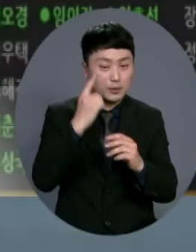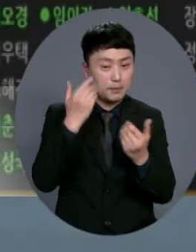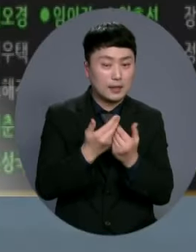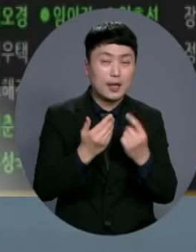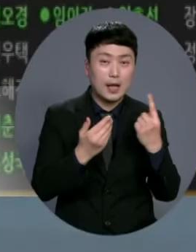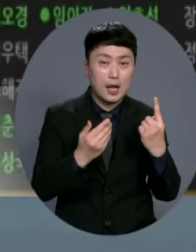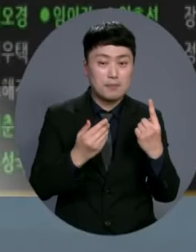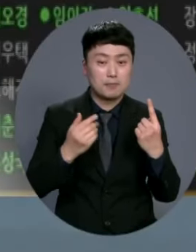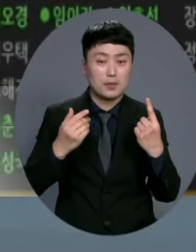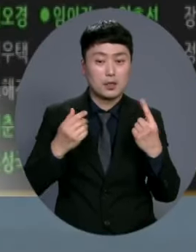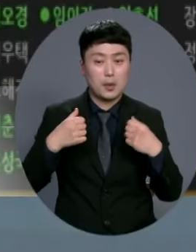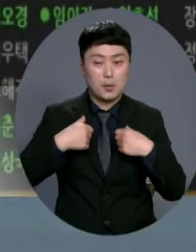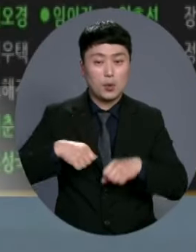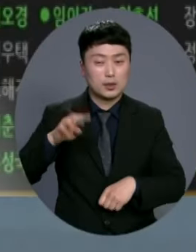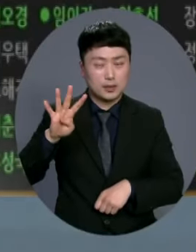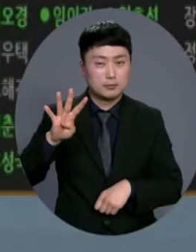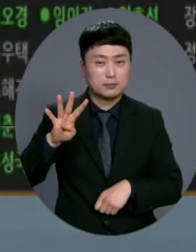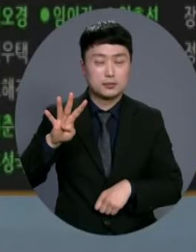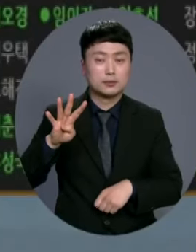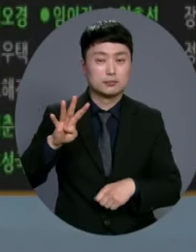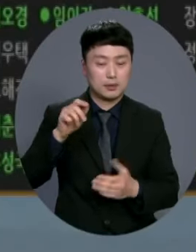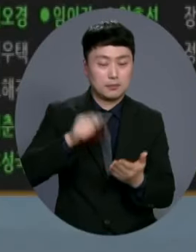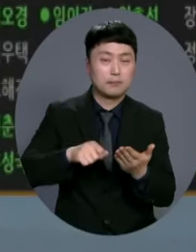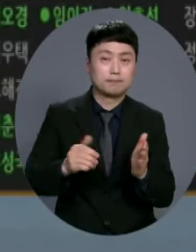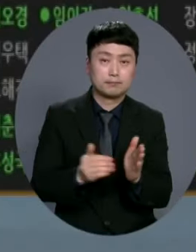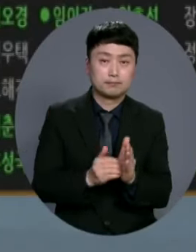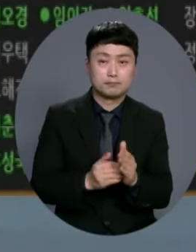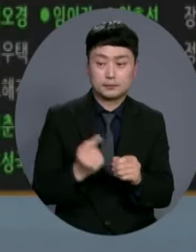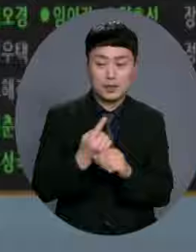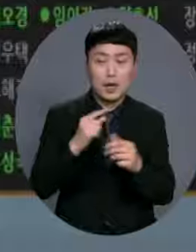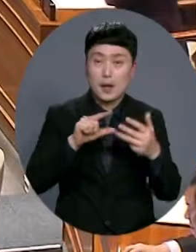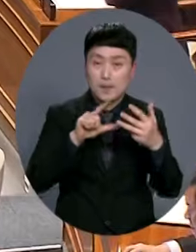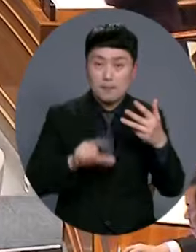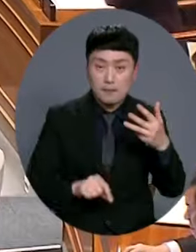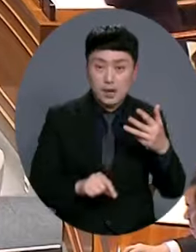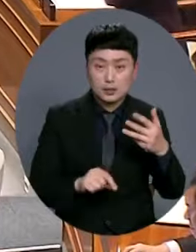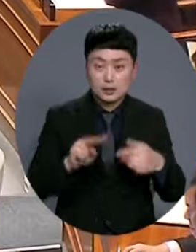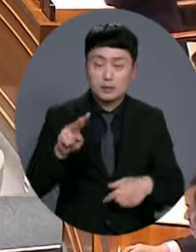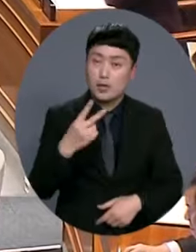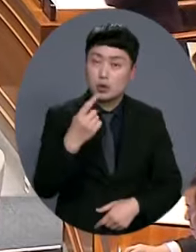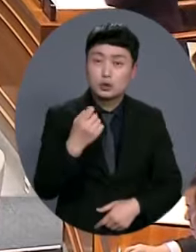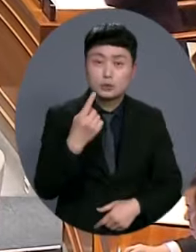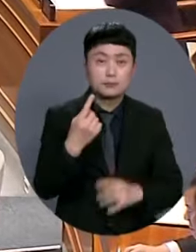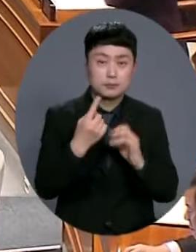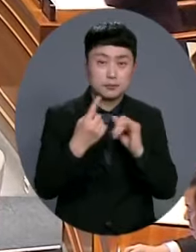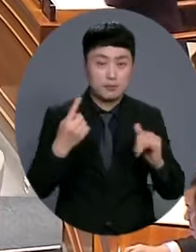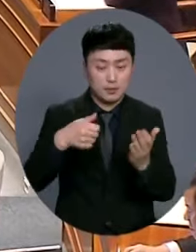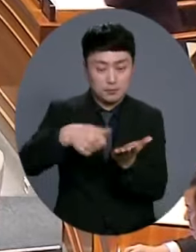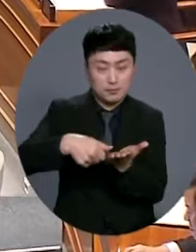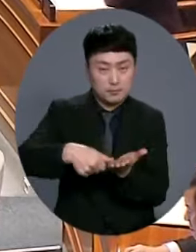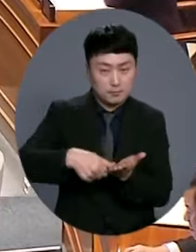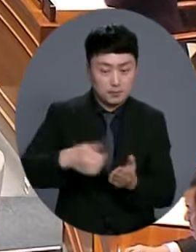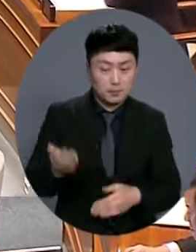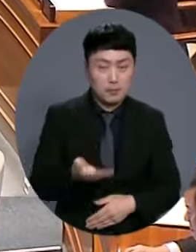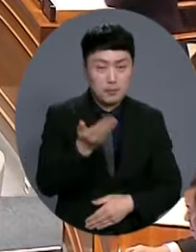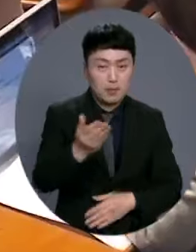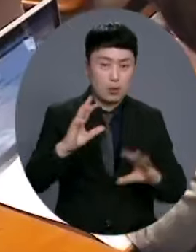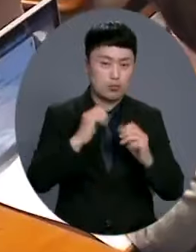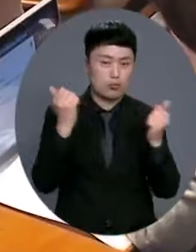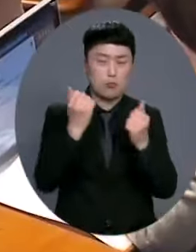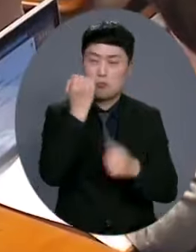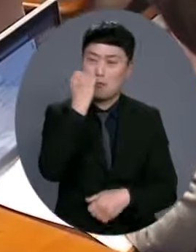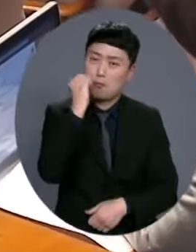기권 4명으로 가결됐습니다. 지난해 8월 헌정사상 최다인 261명 발의로 무난한 국회